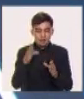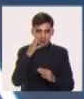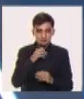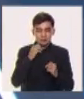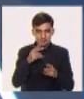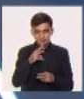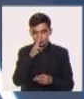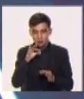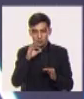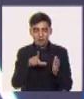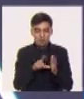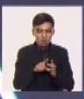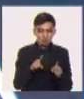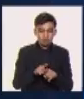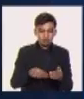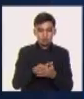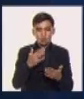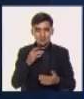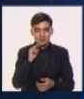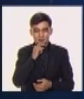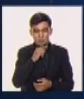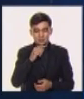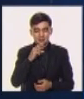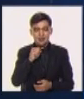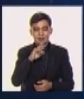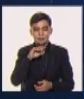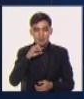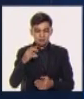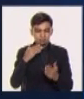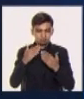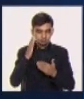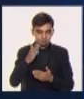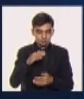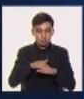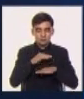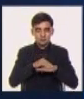подоходным налогом? Поговорим об этом с экономистом Арманом Байгановым. Добрый вечер.